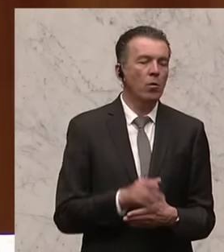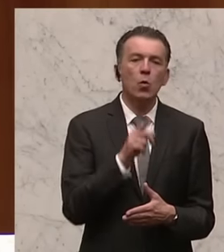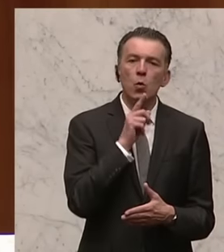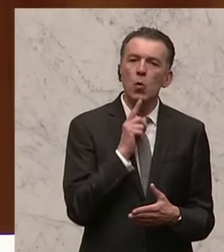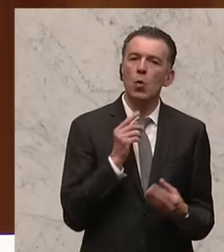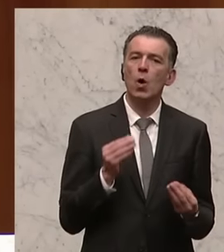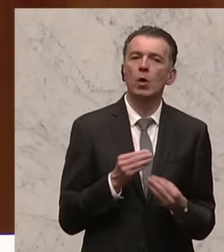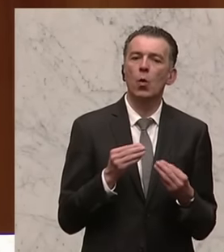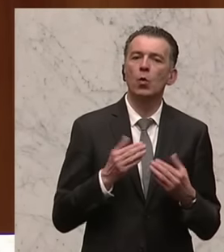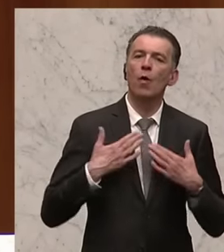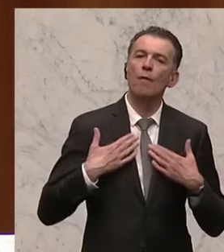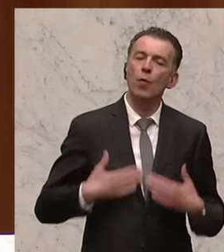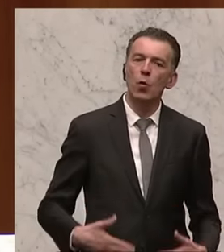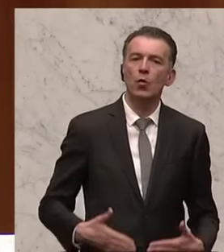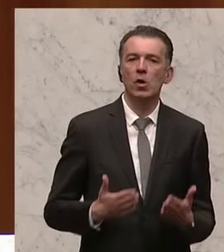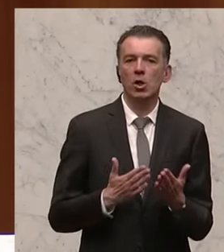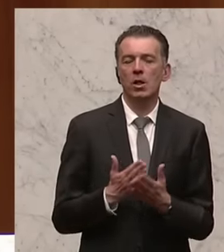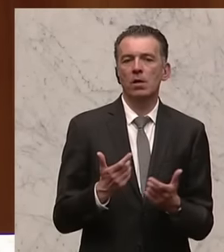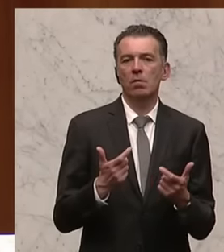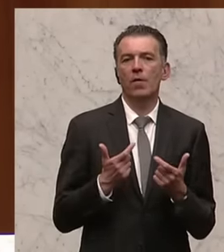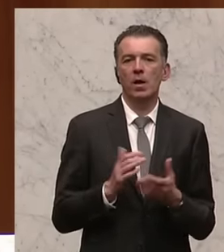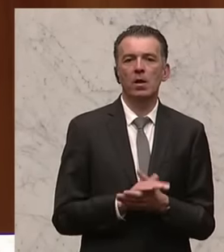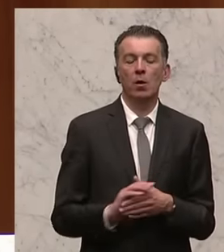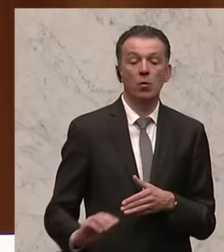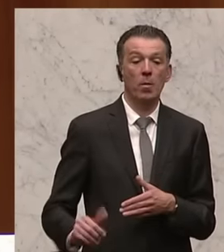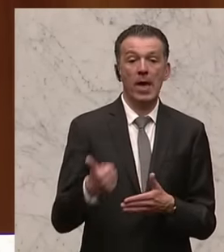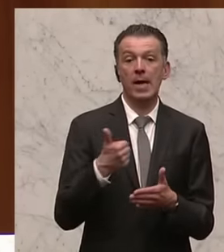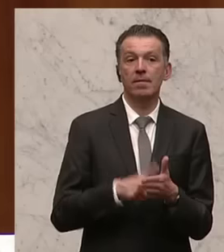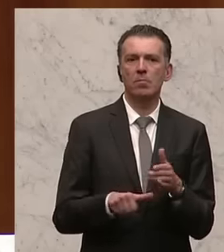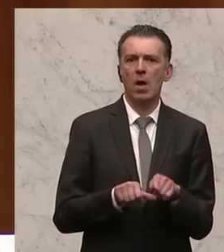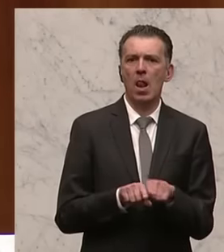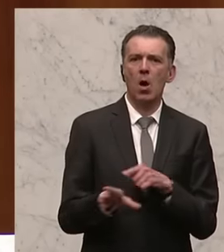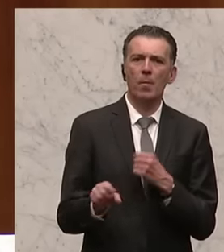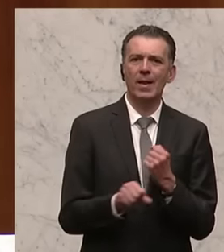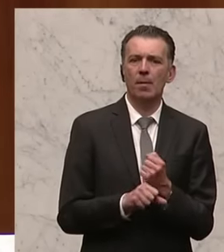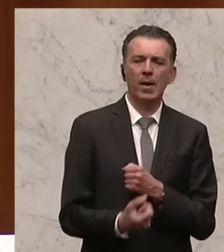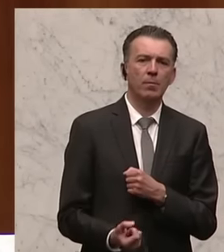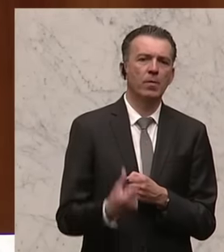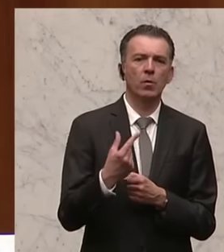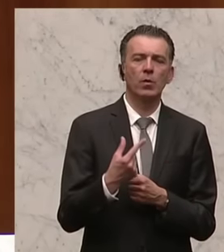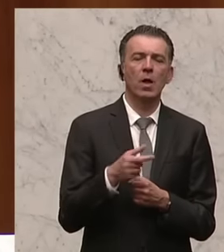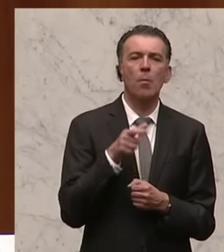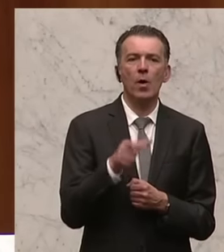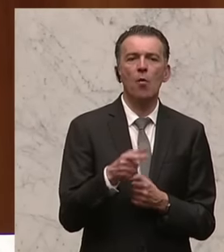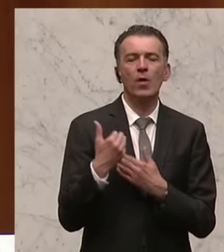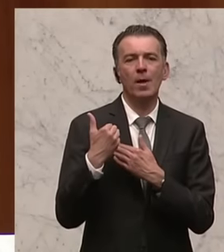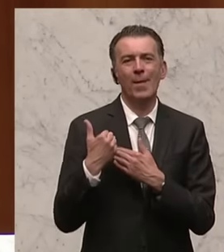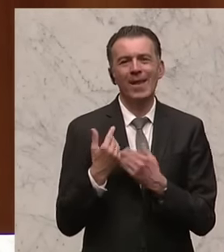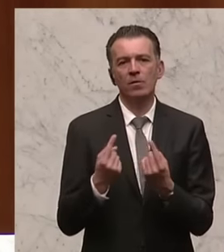nur aufgrund physischer Dienstverhinderungen. Und erstmals sollen Bedienstete aufgrund besonderer